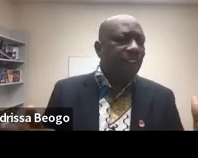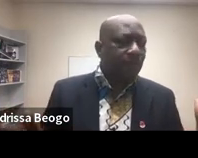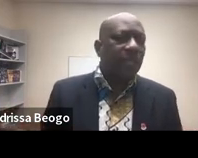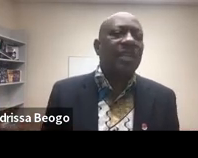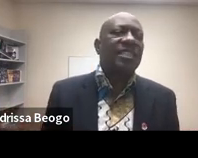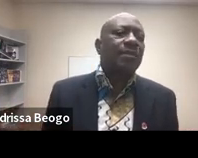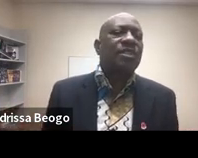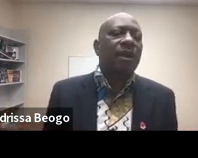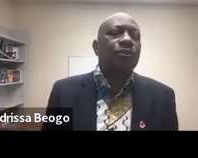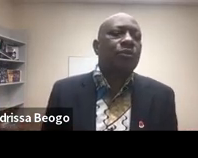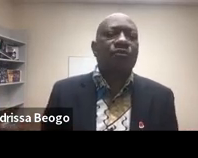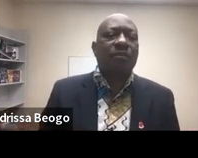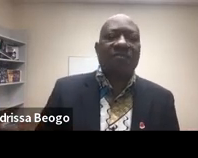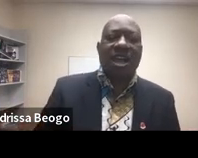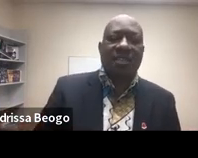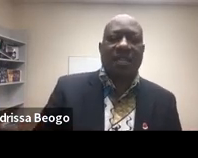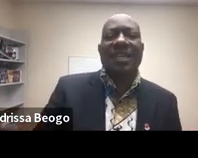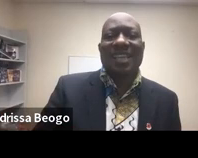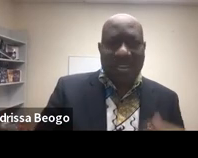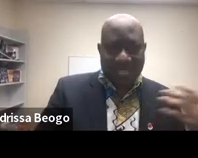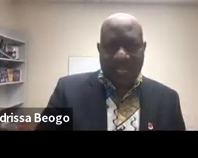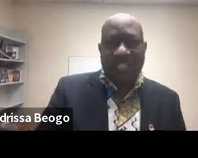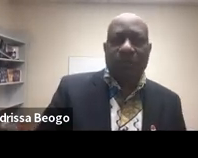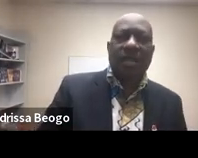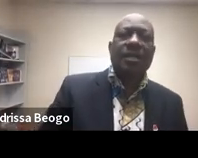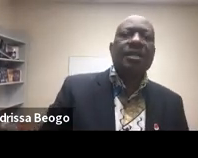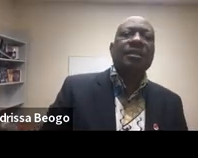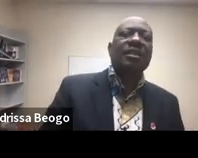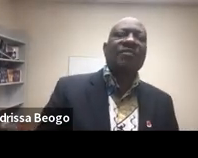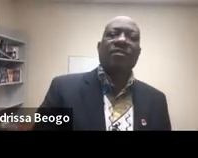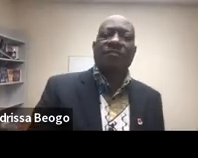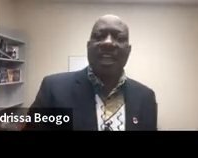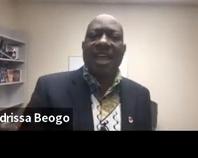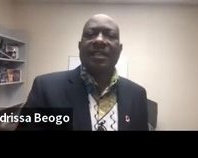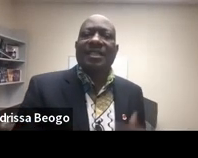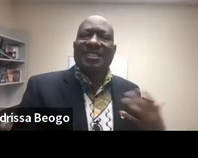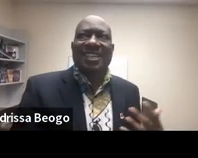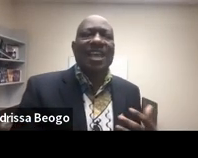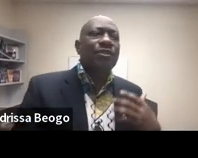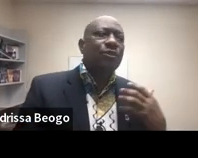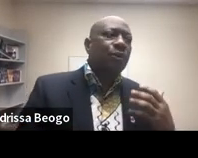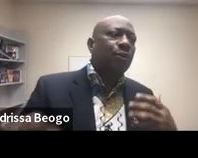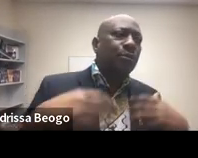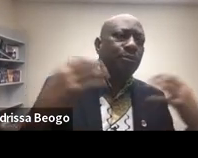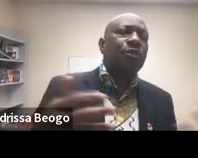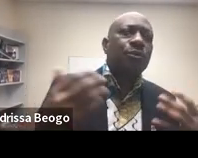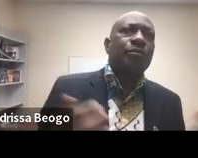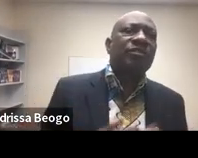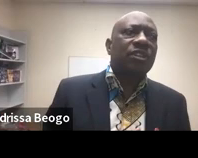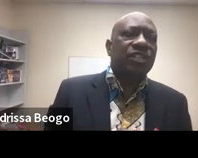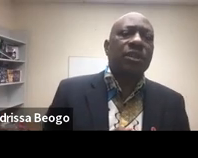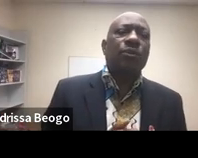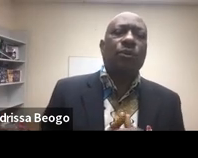modo fermé les établissements puisqu'on ne pouvait pas avoir accès. Et alternativement, ce qu'il a fallu faire, c'est